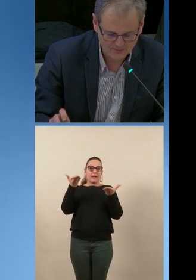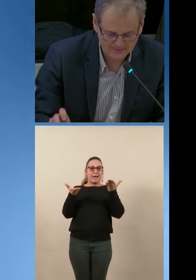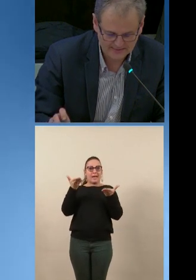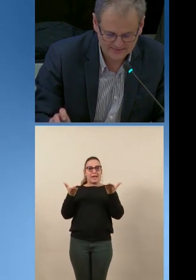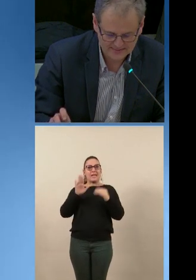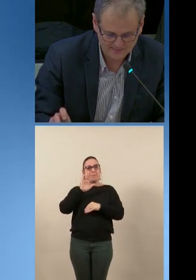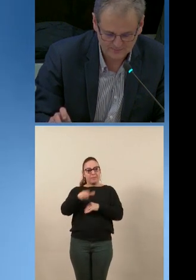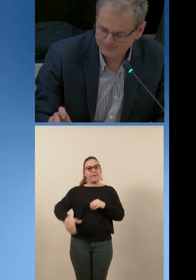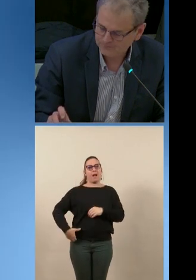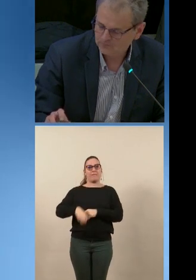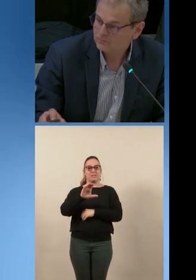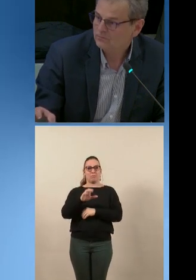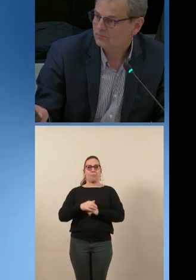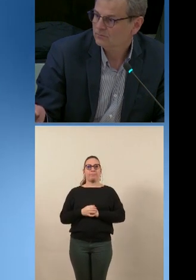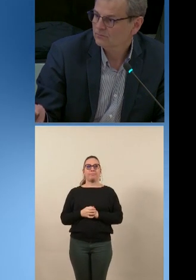section